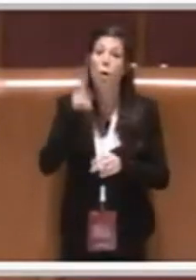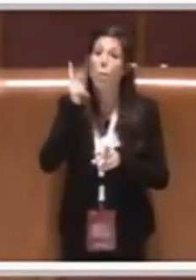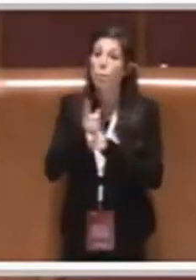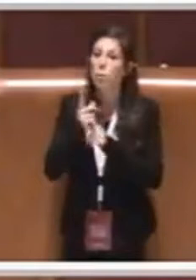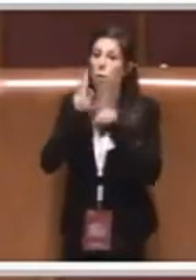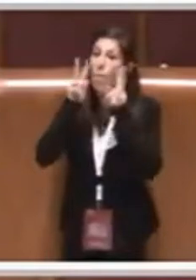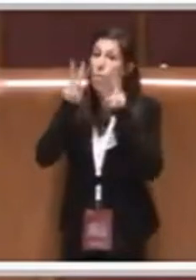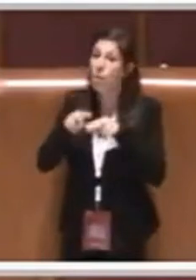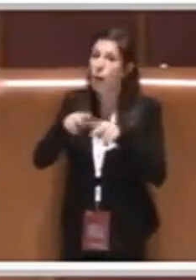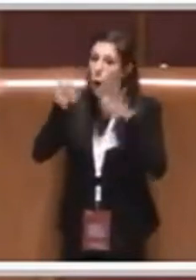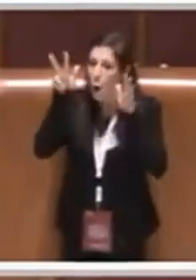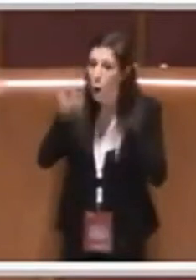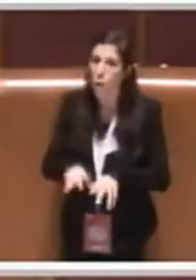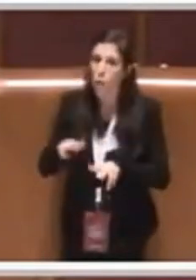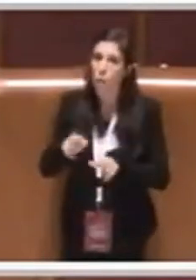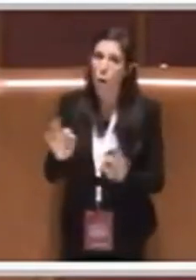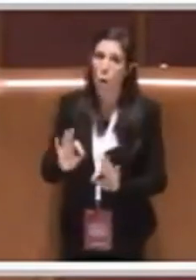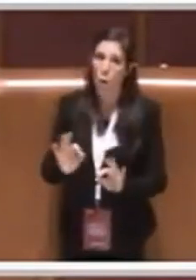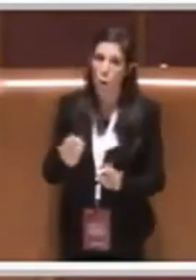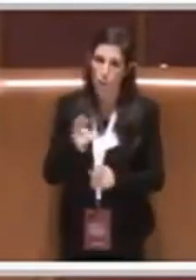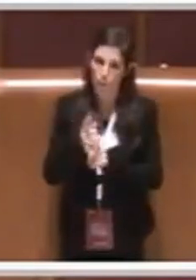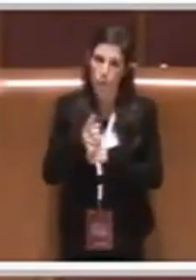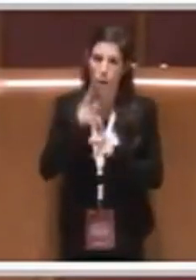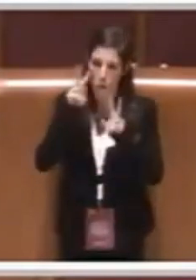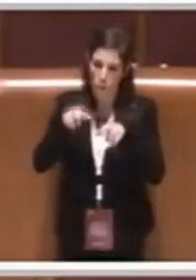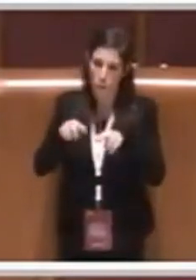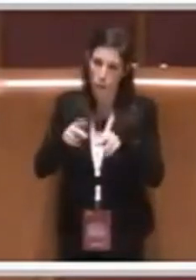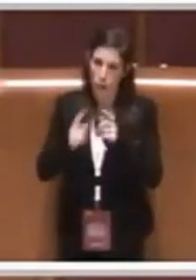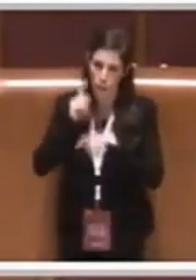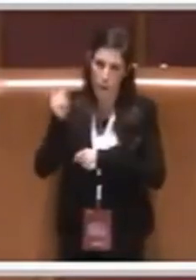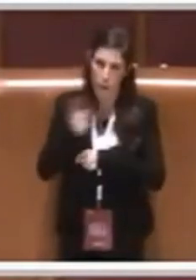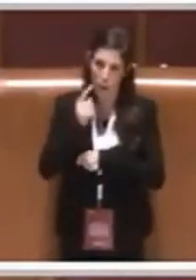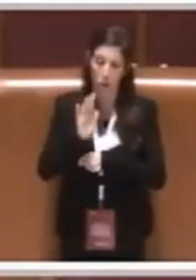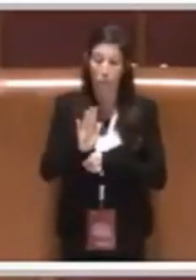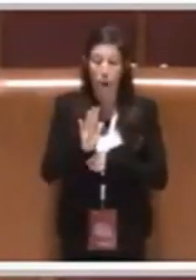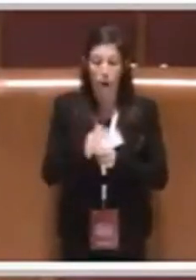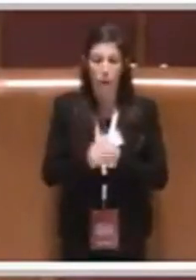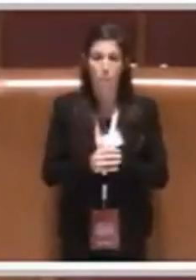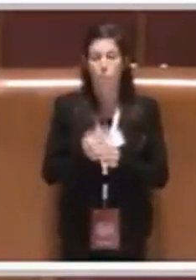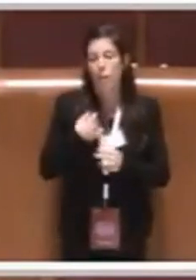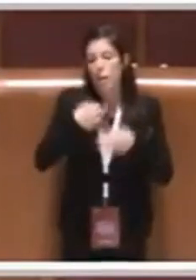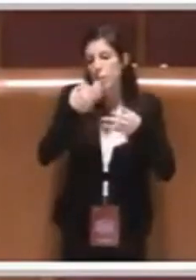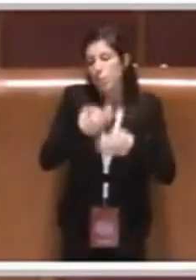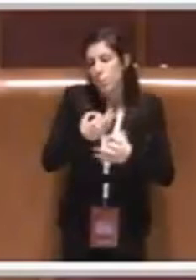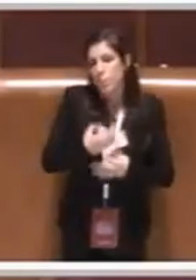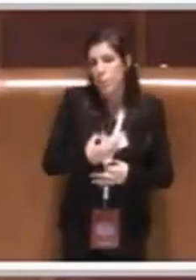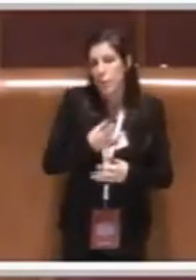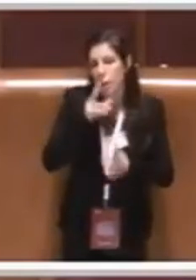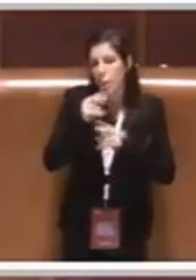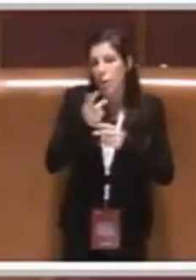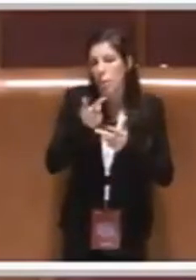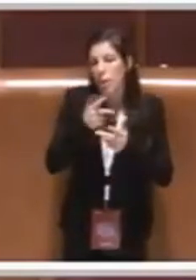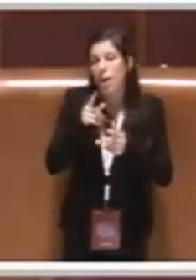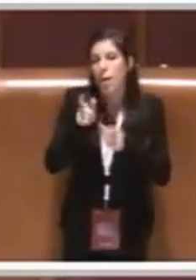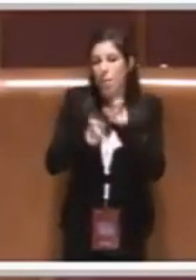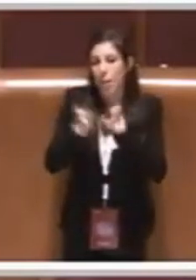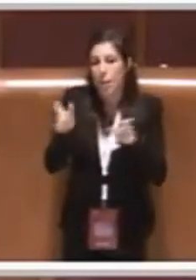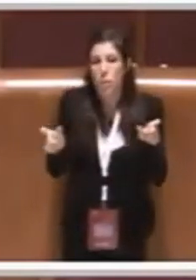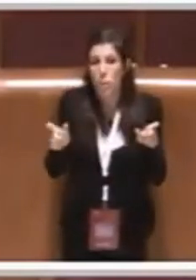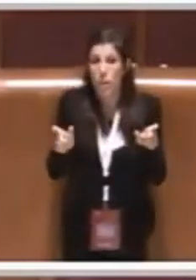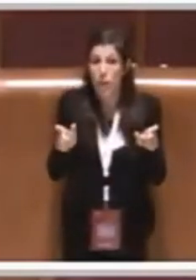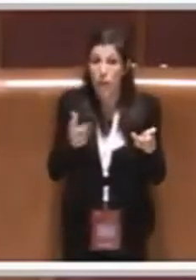ancora fatta, a quanto mi risulta, dagli uffici. Tuttavia stiamo parlando sicuramente di utenti con grandi